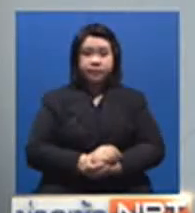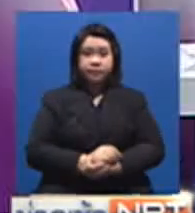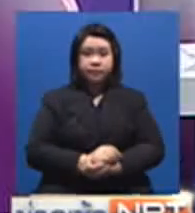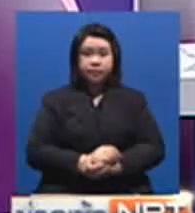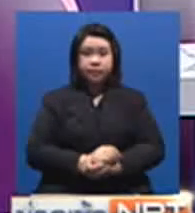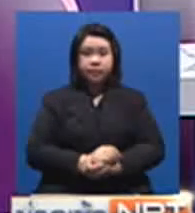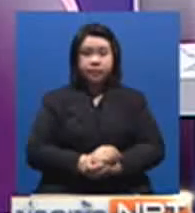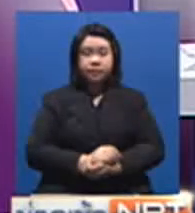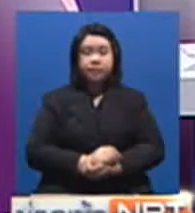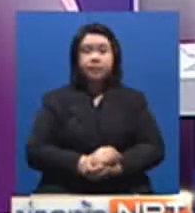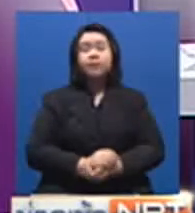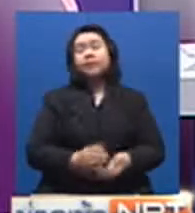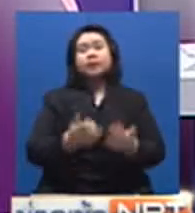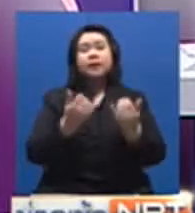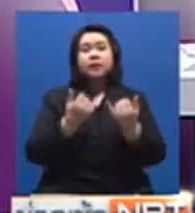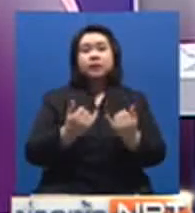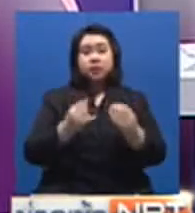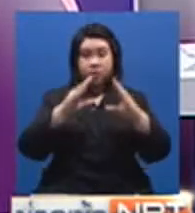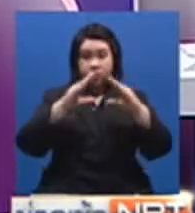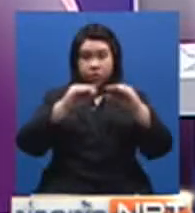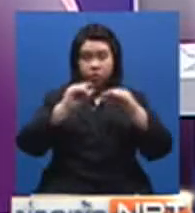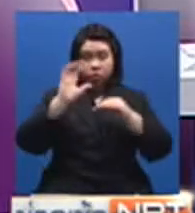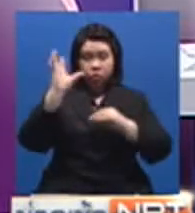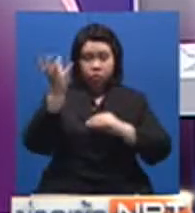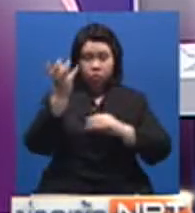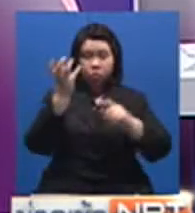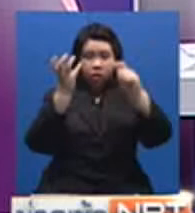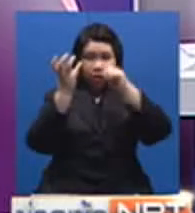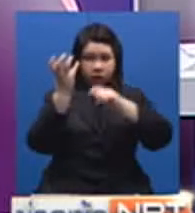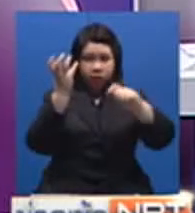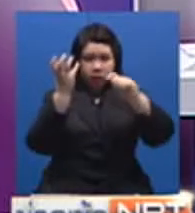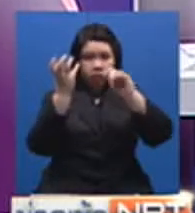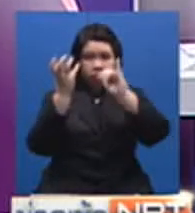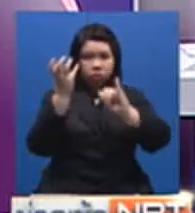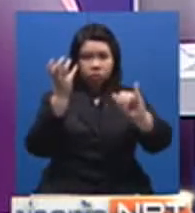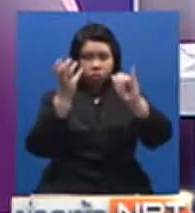ค่ะซึ่งการประชุมอาเซมจะมีขึ้นอย่างเป็นทางการในวันนี้นะคะวันที่16ตุลาคมค่ะ